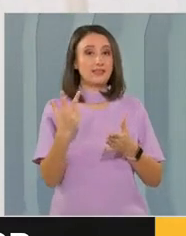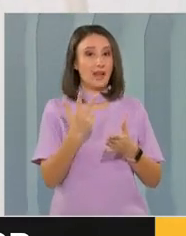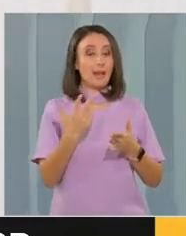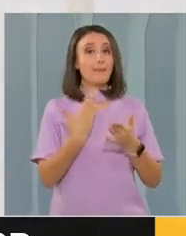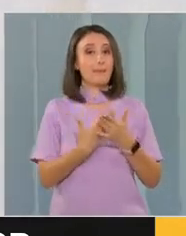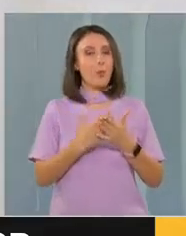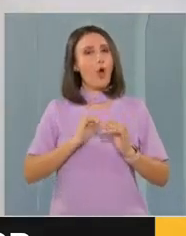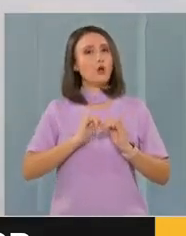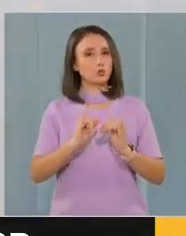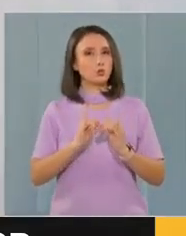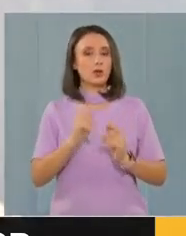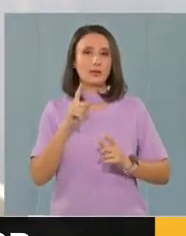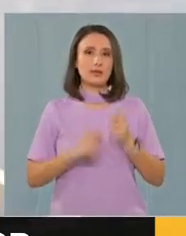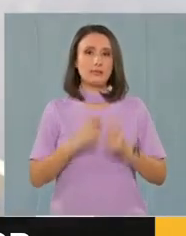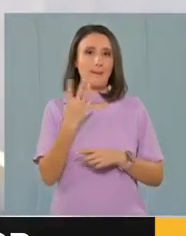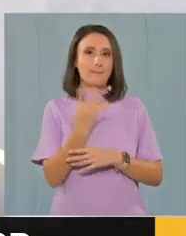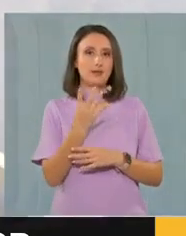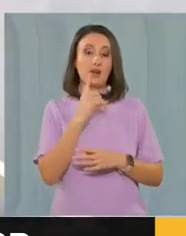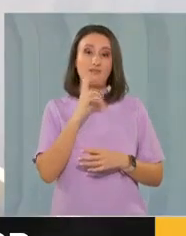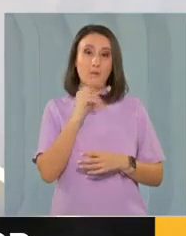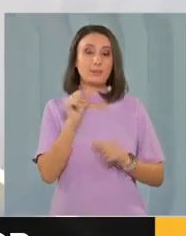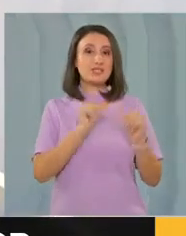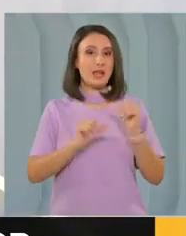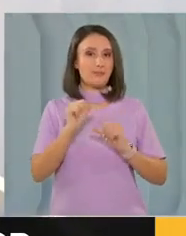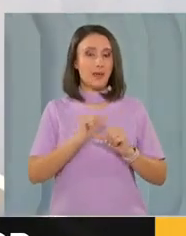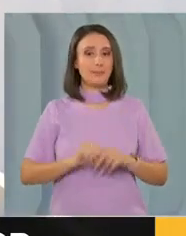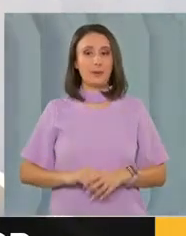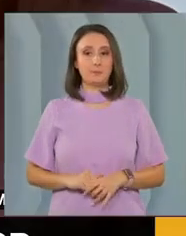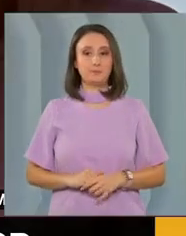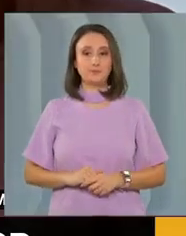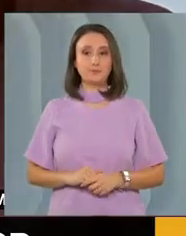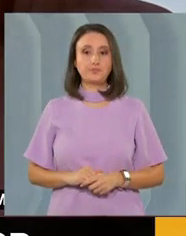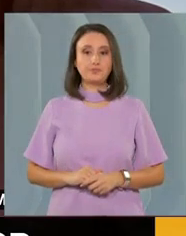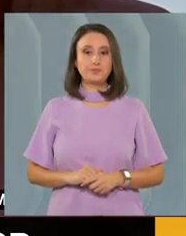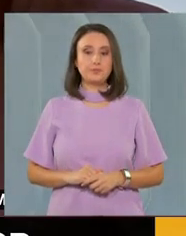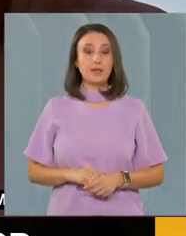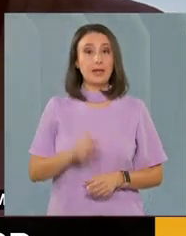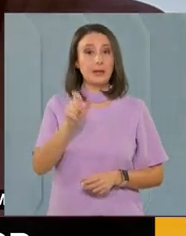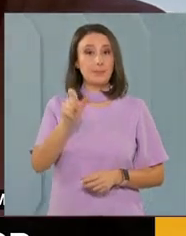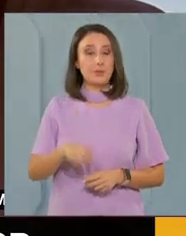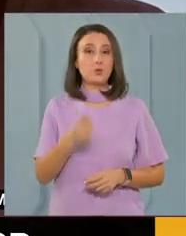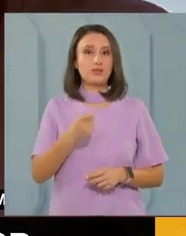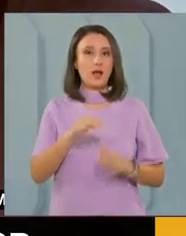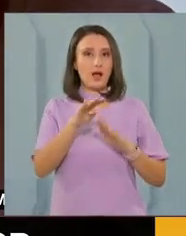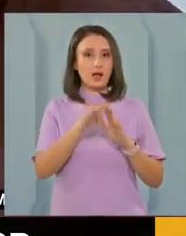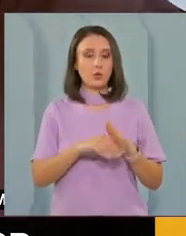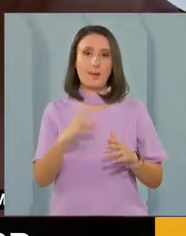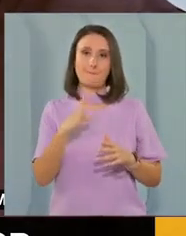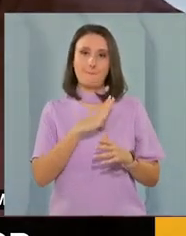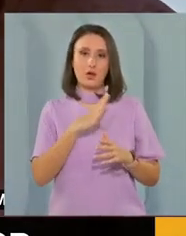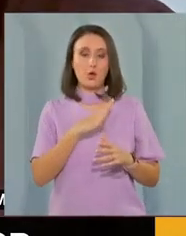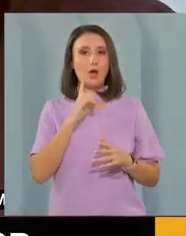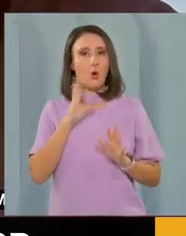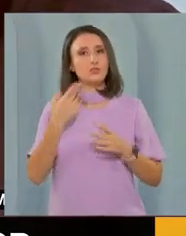pentru că ajută despre aparatura doar să vorbim în septembrie Precizează Ministerul persoanele din categorii la risc înalt